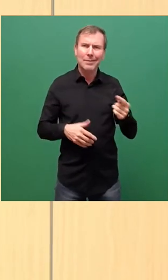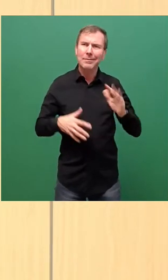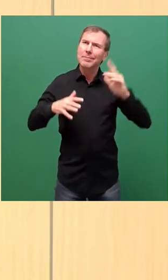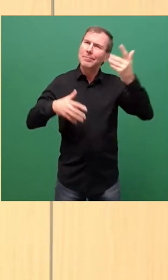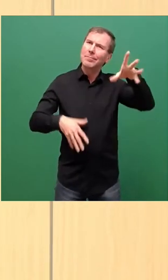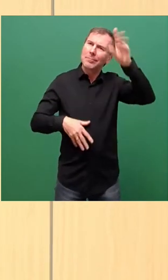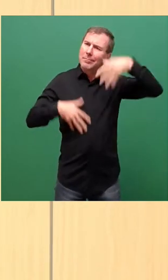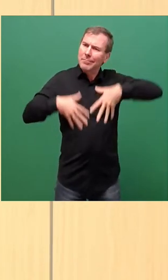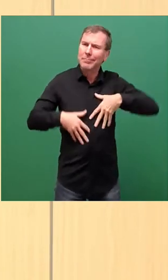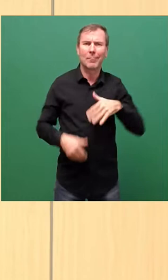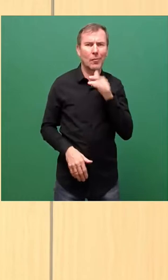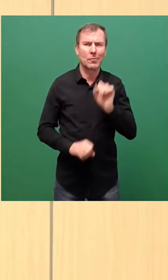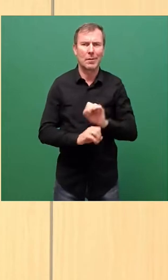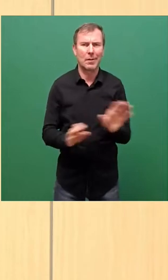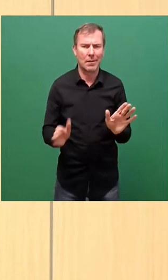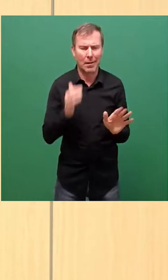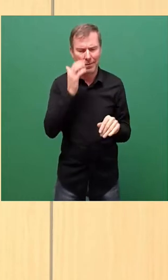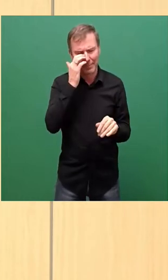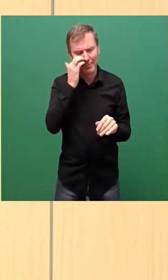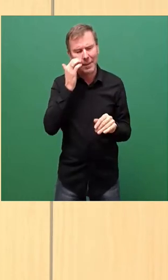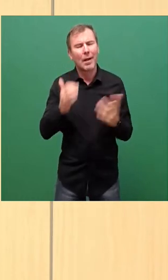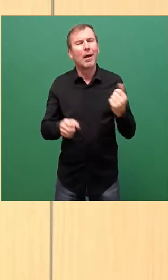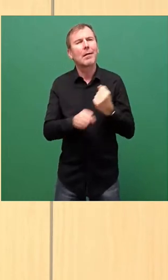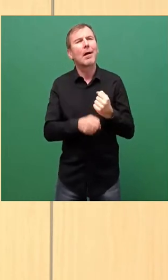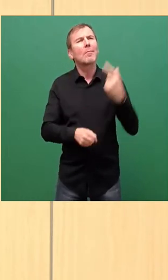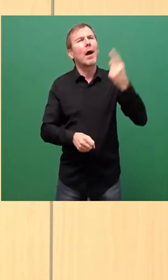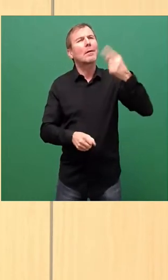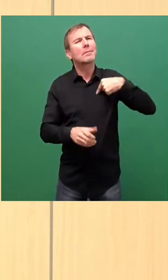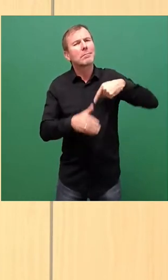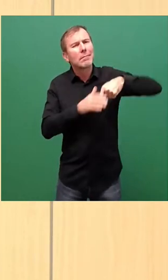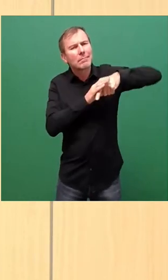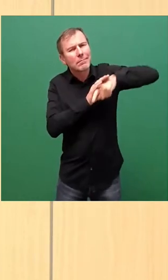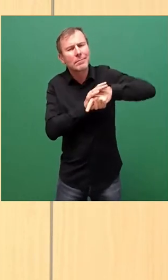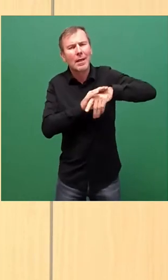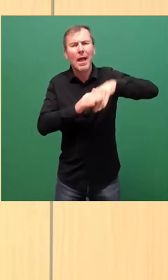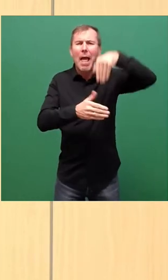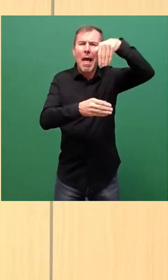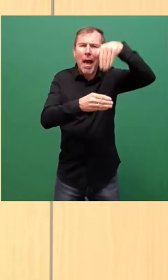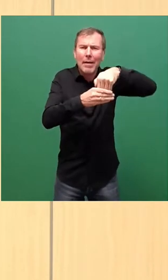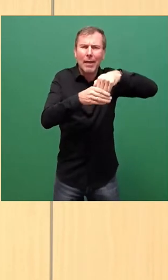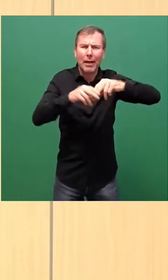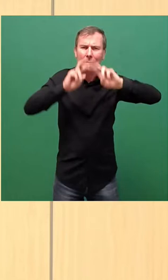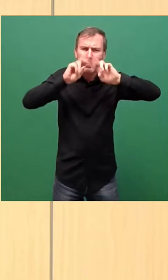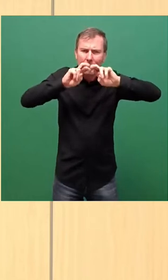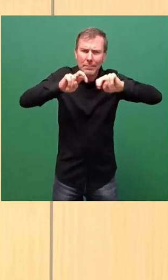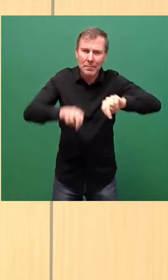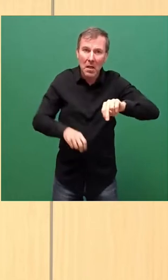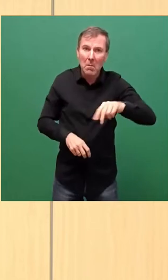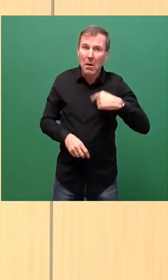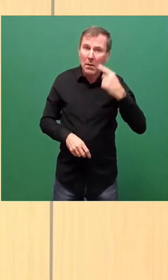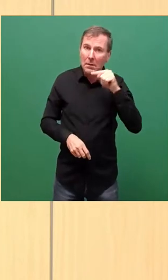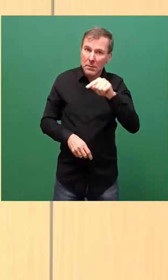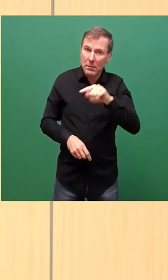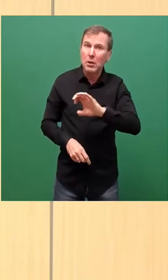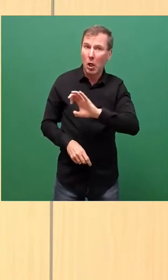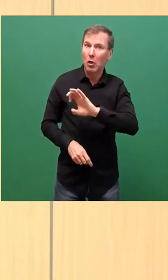ich, eine Frage, der man sich erstmal inhaltlich ein wenig nähern muss. Und eine Frage, die, glaube ich, Chancen bietet. Denn Mobilität